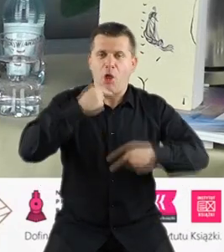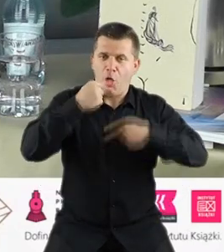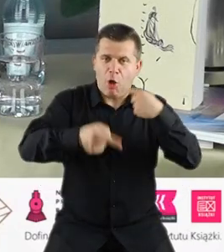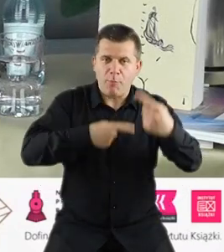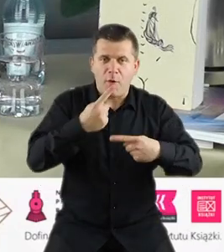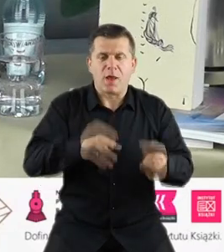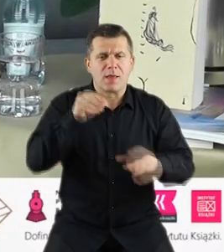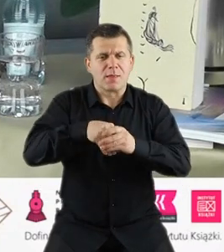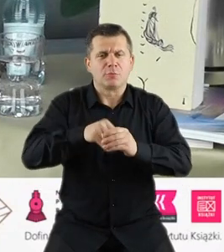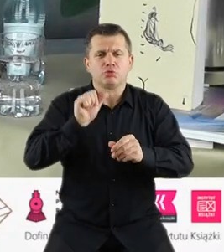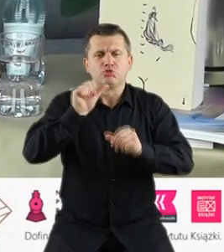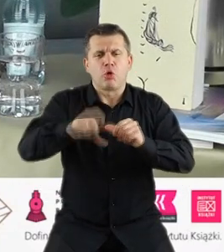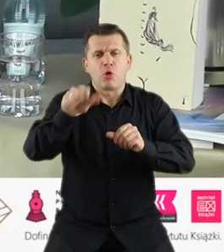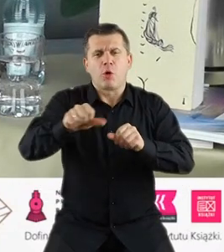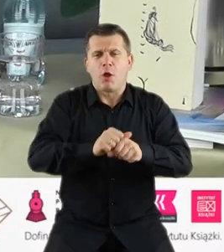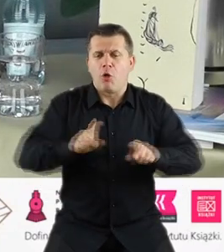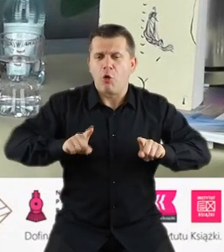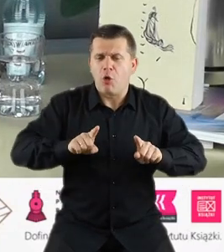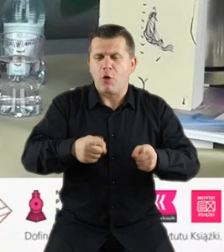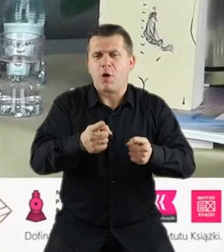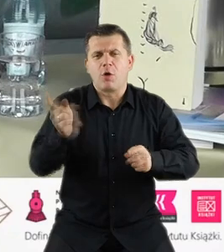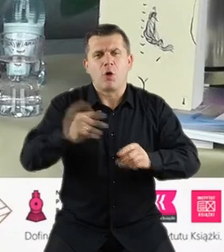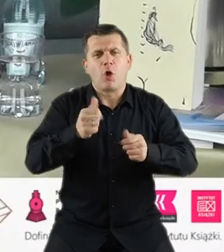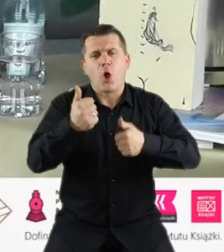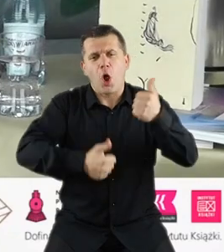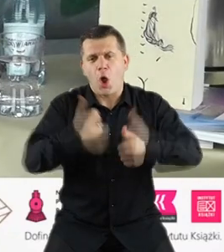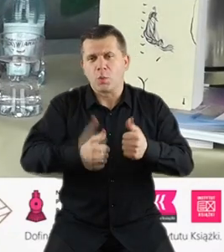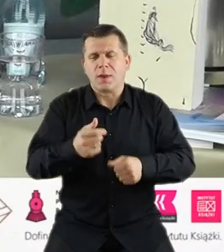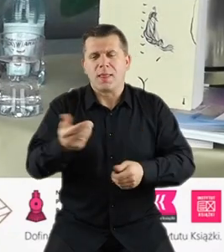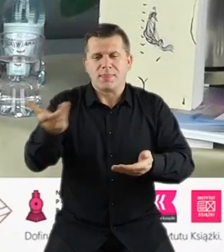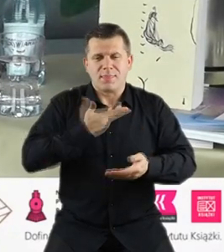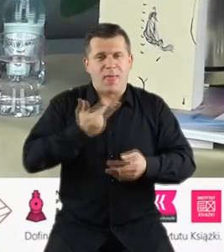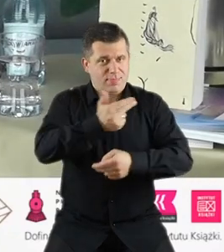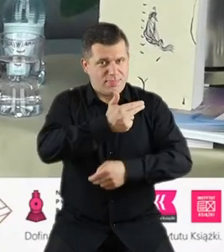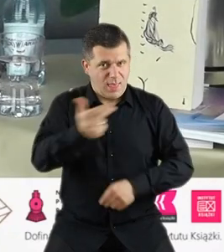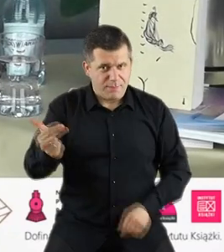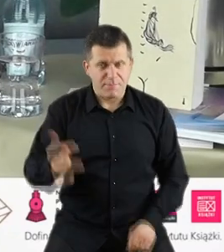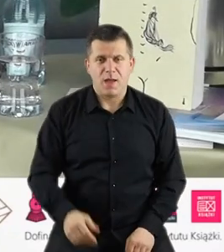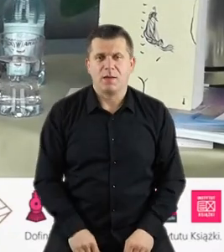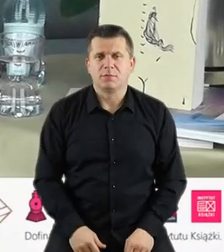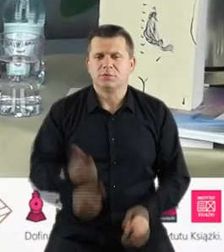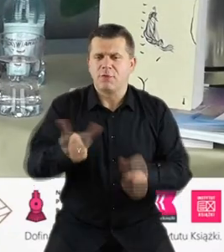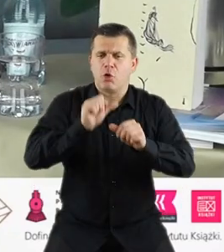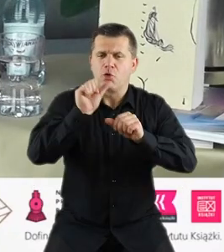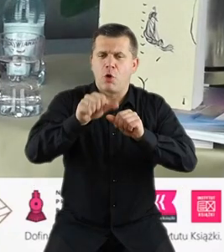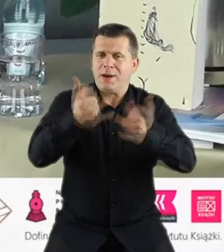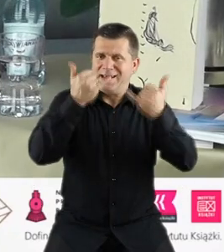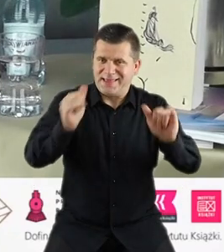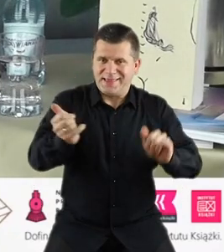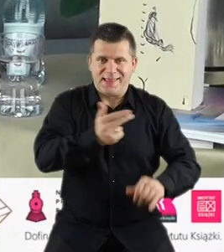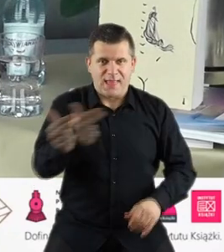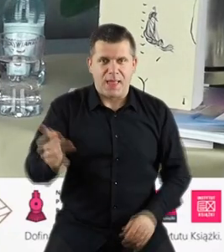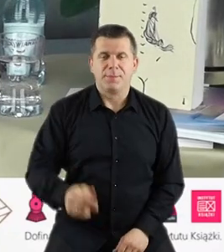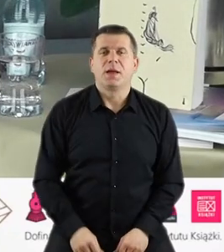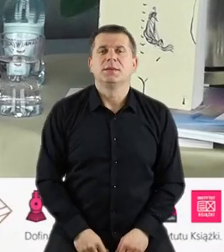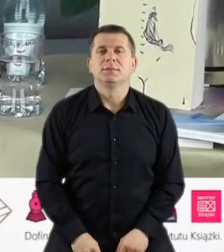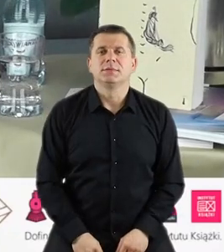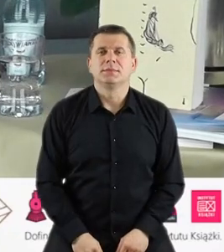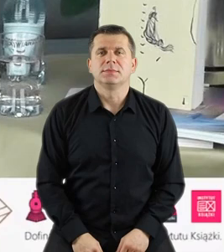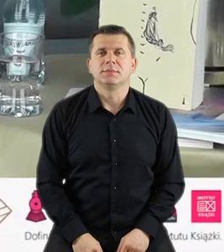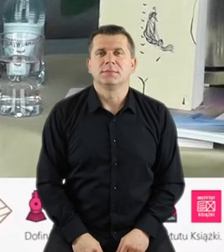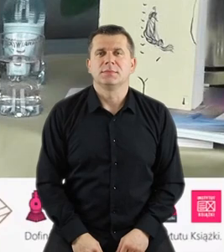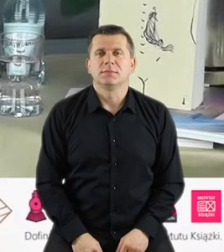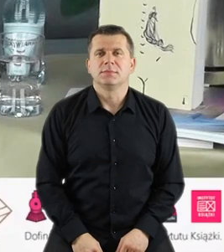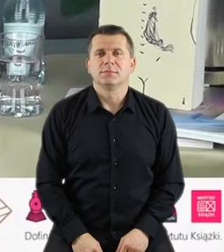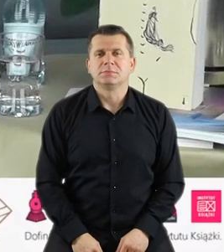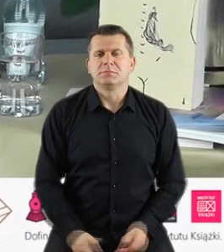Opowiadania i tam jest co roku właśnie konkurs na opowiadanie, jest narzucony temat, co roku inny i